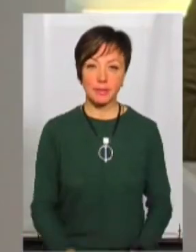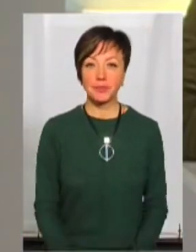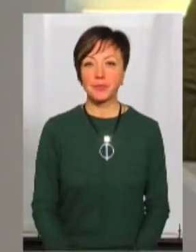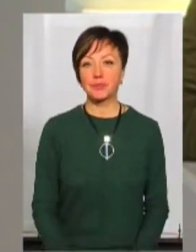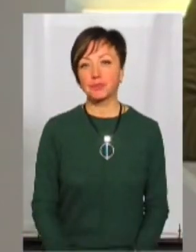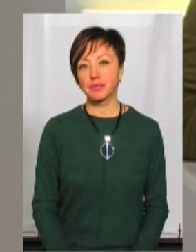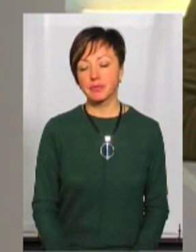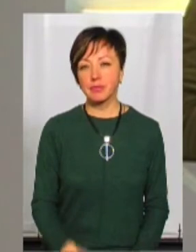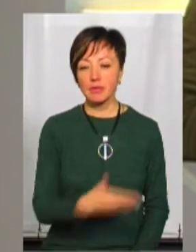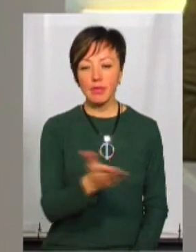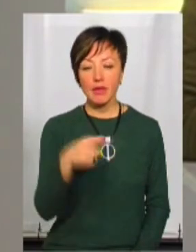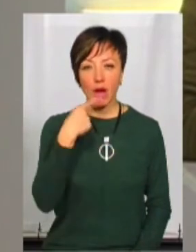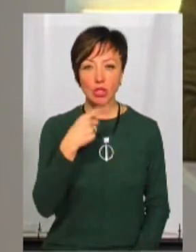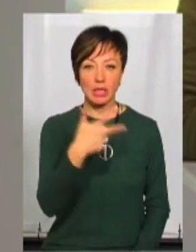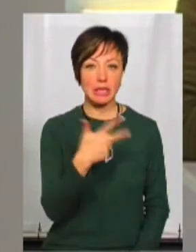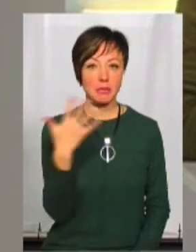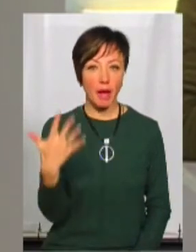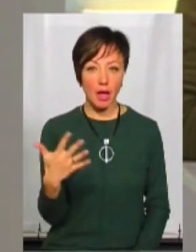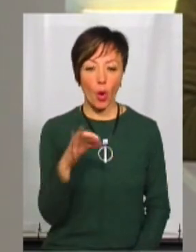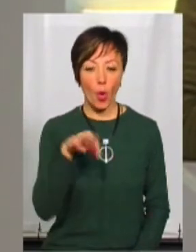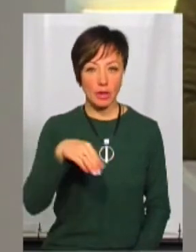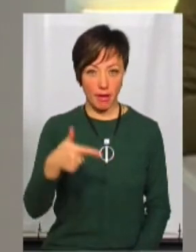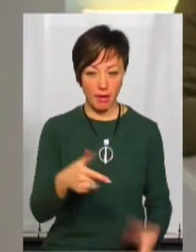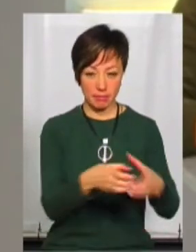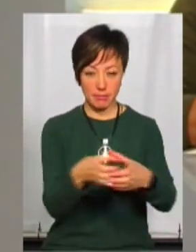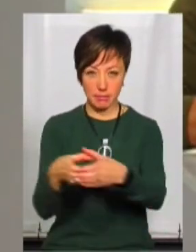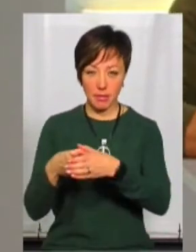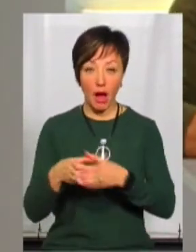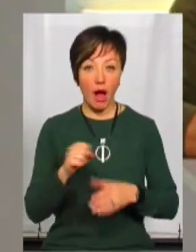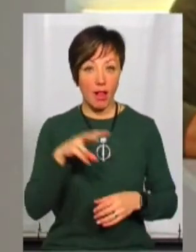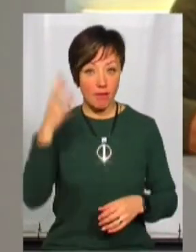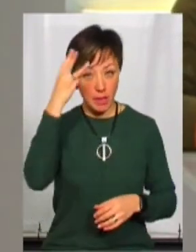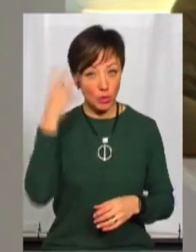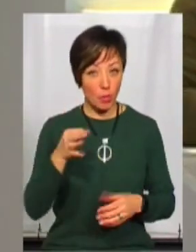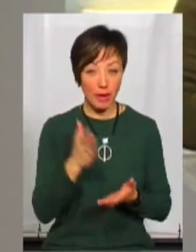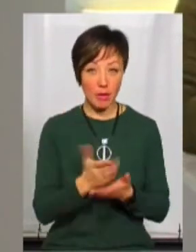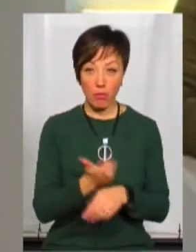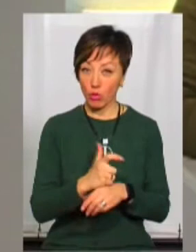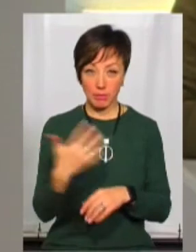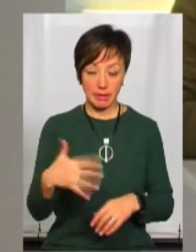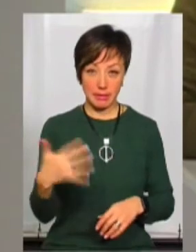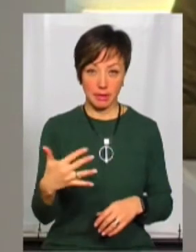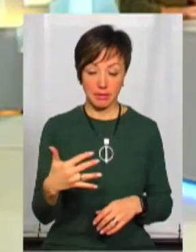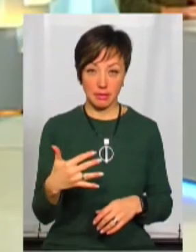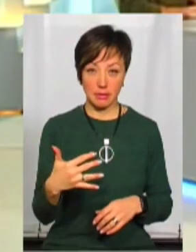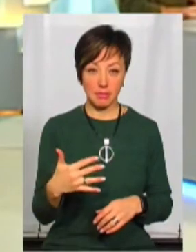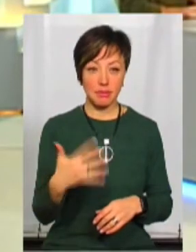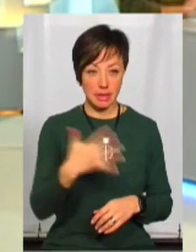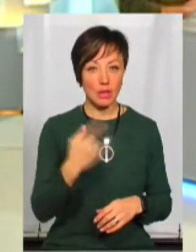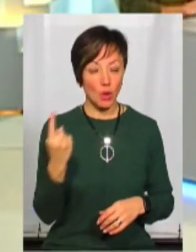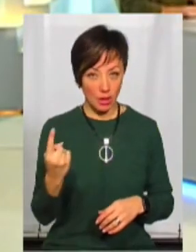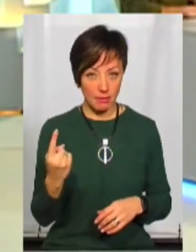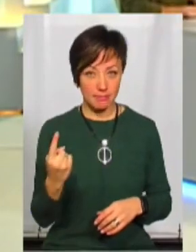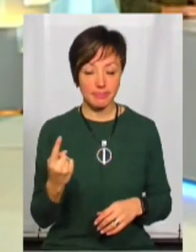от ви кажете, що 35 об'єднаних територіальних громад, проте у Хмельницькій області їх понад 50 територіальних